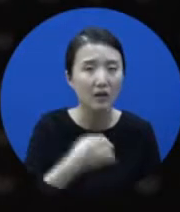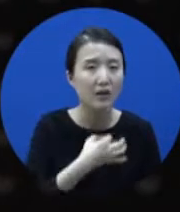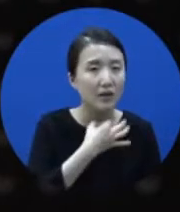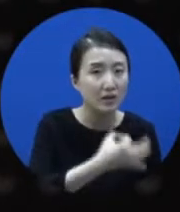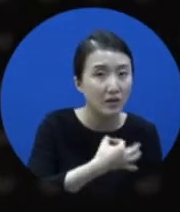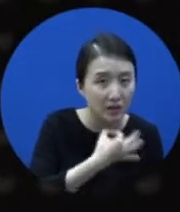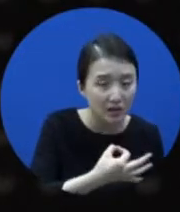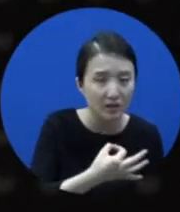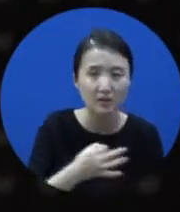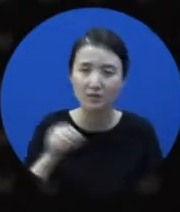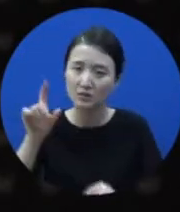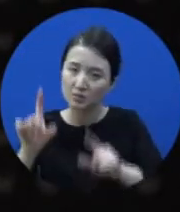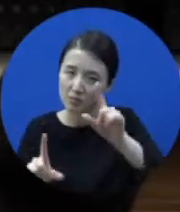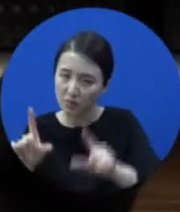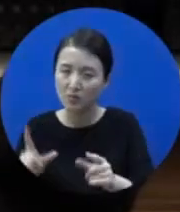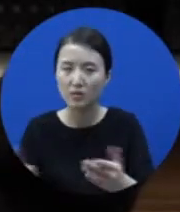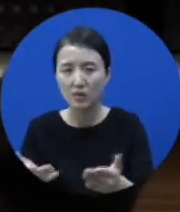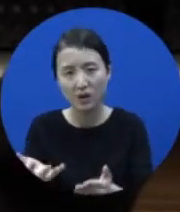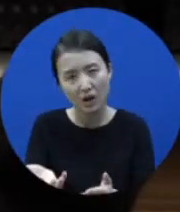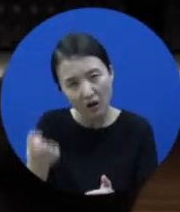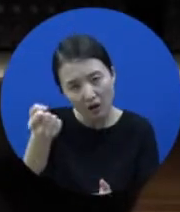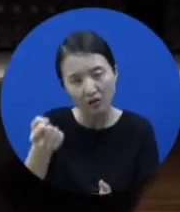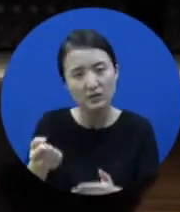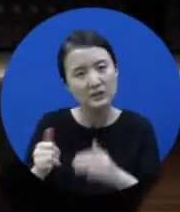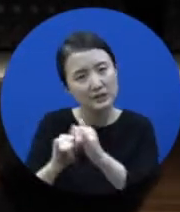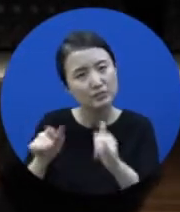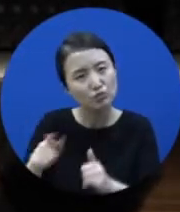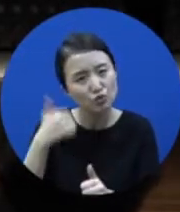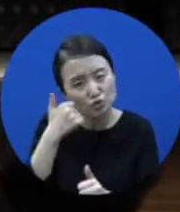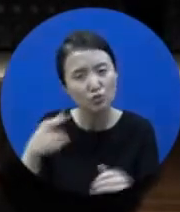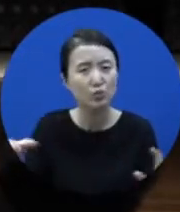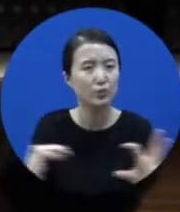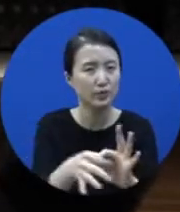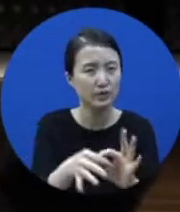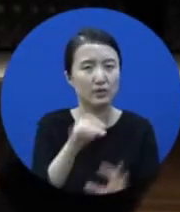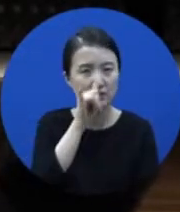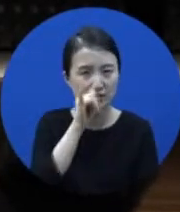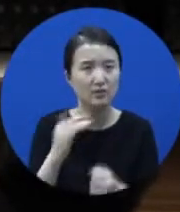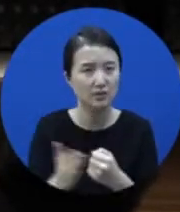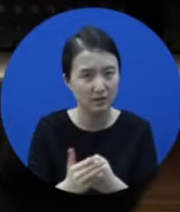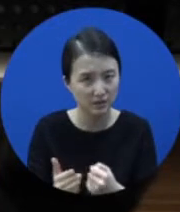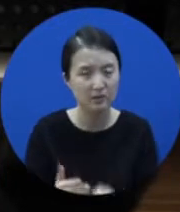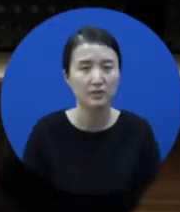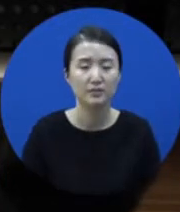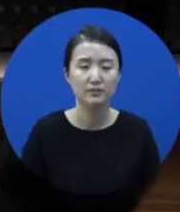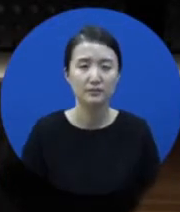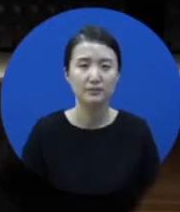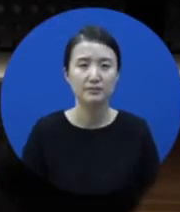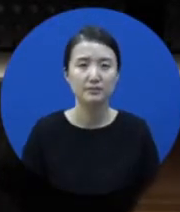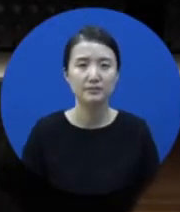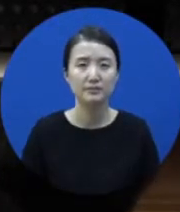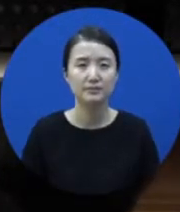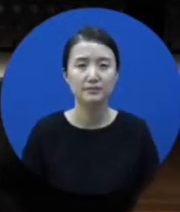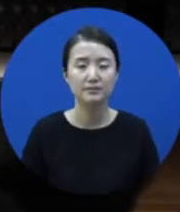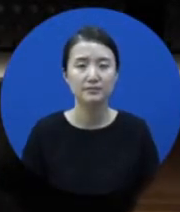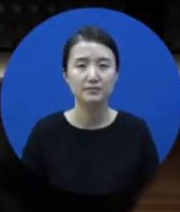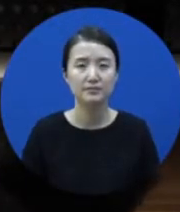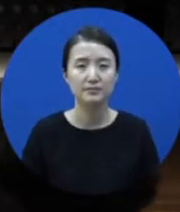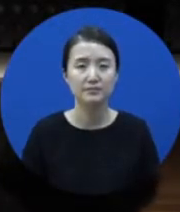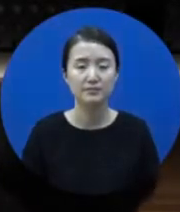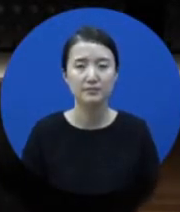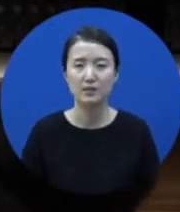경우가 많이 있습니다. 제가 그래서 가만히 보니까요. 바로 그렇더라고요. 못생긴 배우는